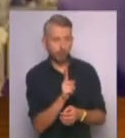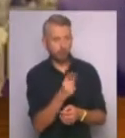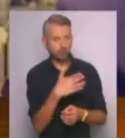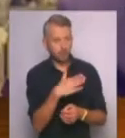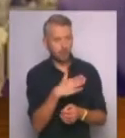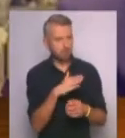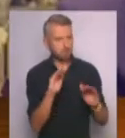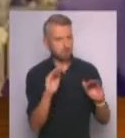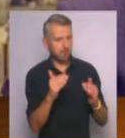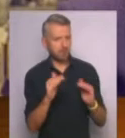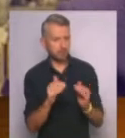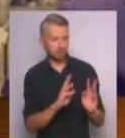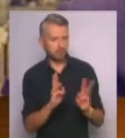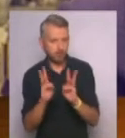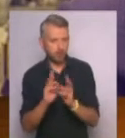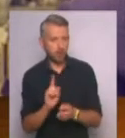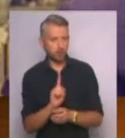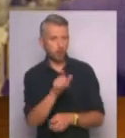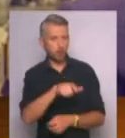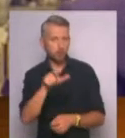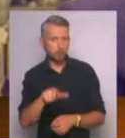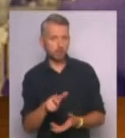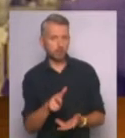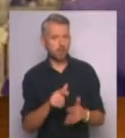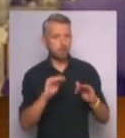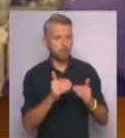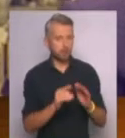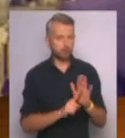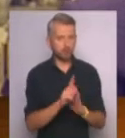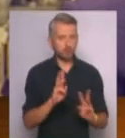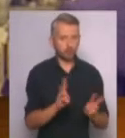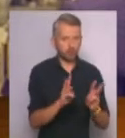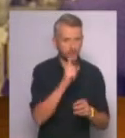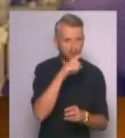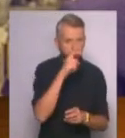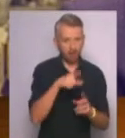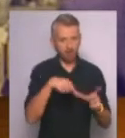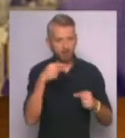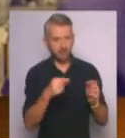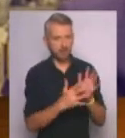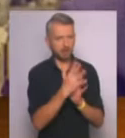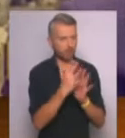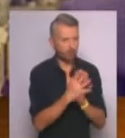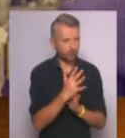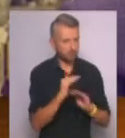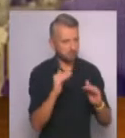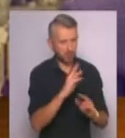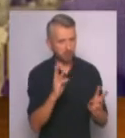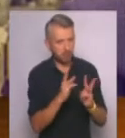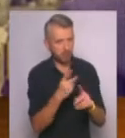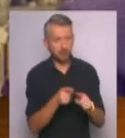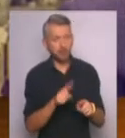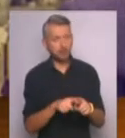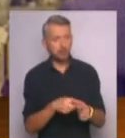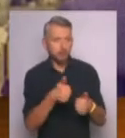позитивний, такий бік іде, що люди все-таки ж менше почали палити сміття, листя, трави. Це досить